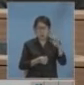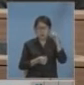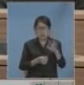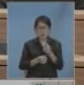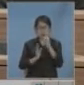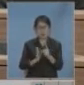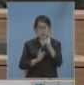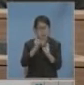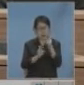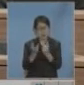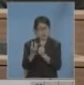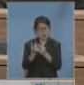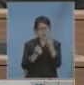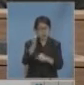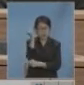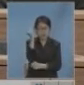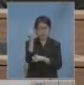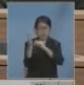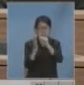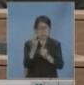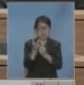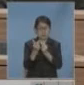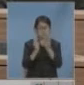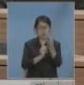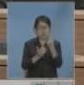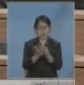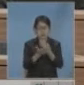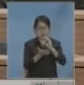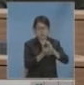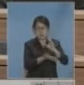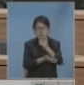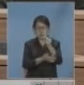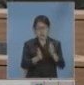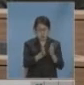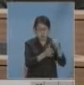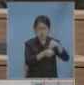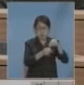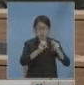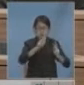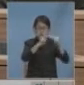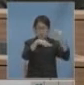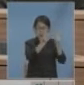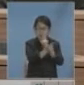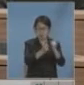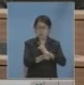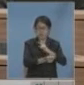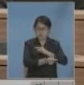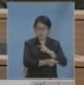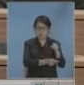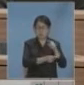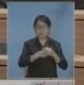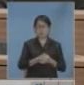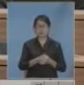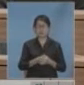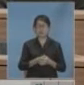นเสียชีวิตจะมีเท่าไหร่คนยากคนจนมีประมาณเท่าไหร่ต้องใช้งบประมาณเท่าไหร่ก็มาอยู่ในกระทรวงพัฒนาสังคมและความมั่นคงของมนุษย์สิครับนะครับผ